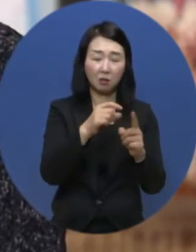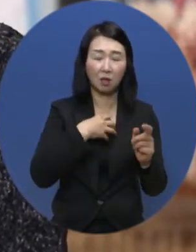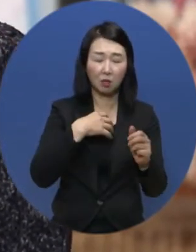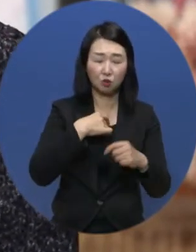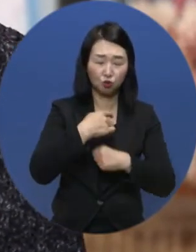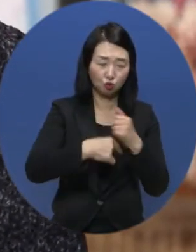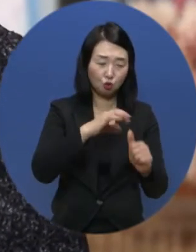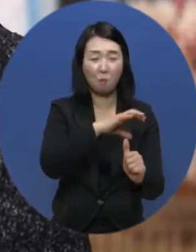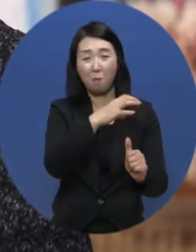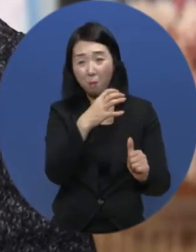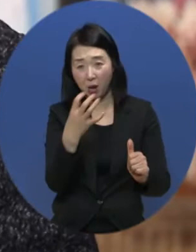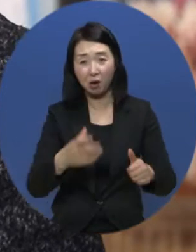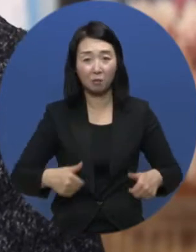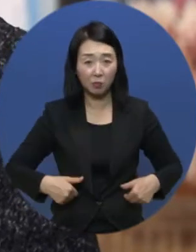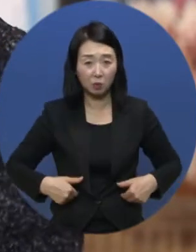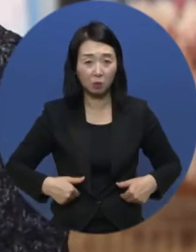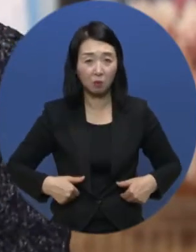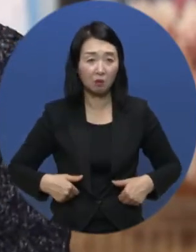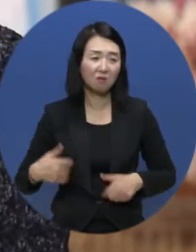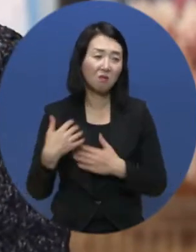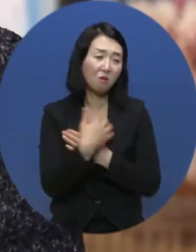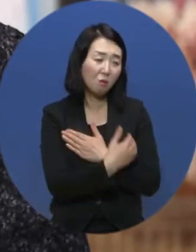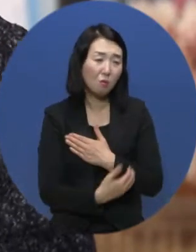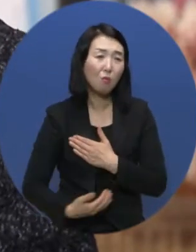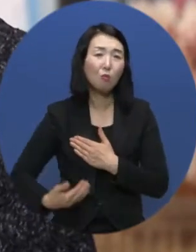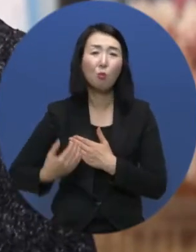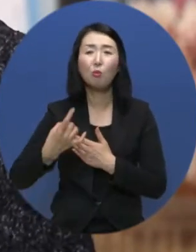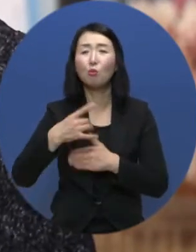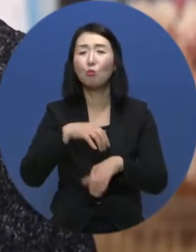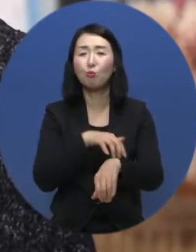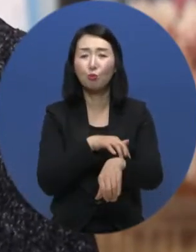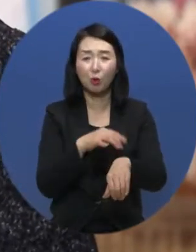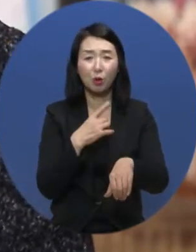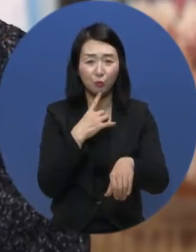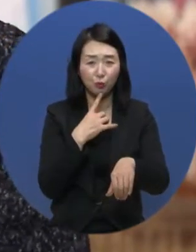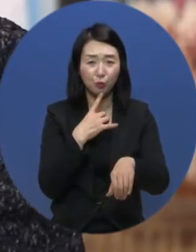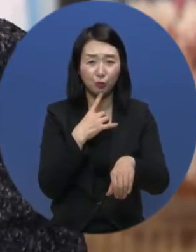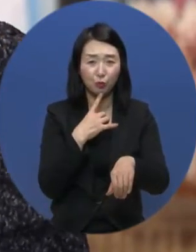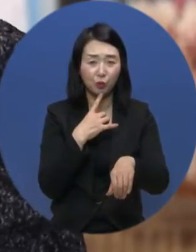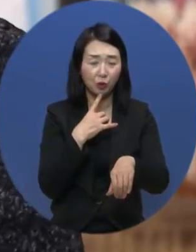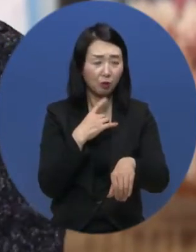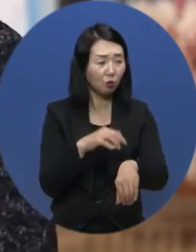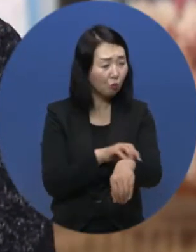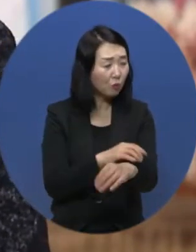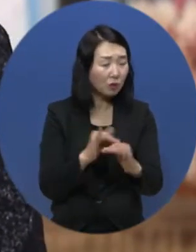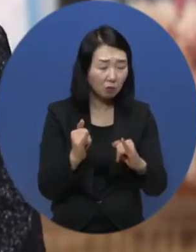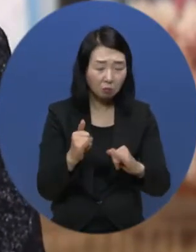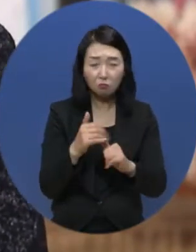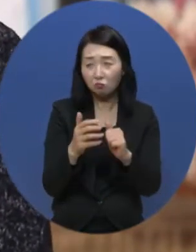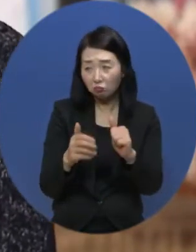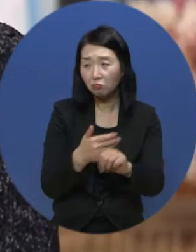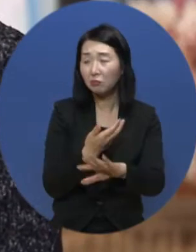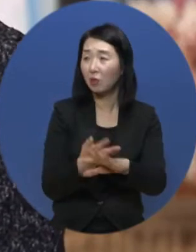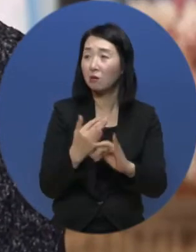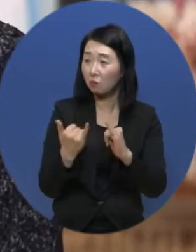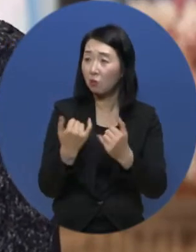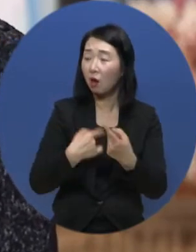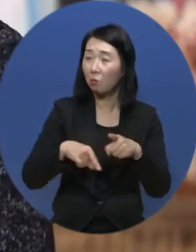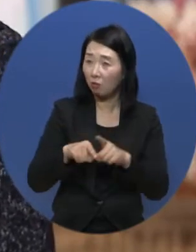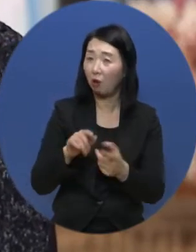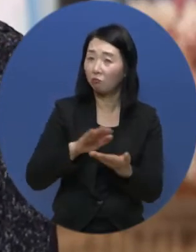했더라고요. 그냥 단지 몸이 조금 불편해졌는데 그런 불편해진 사람이 그냥 주변의 다른 사람들하고